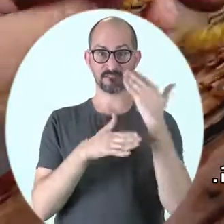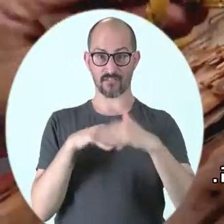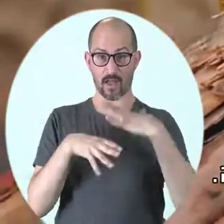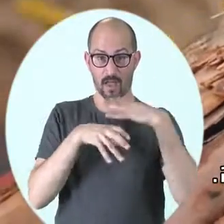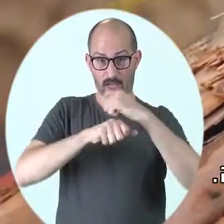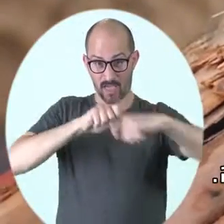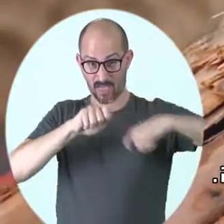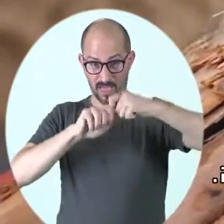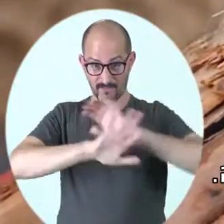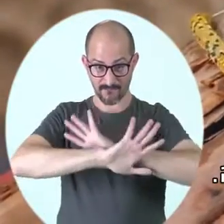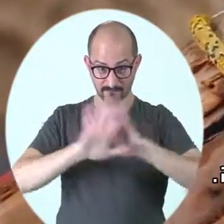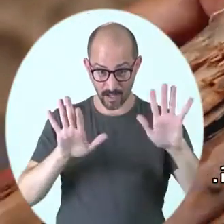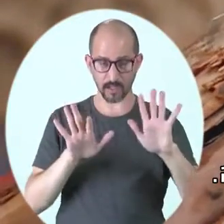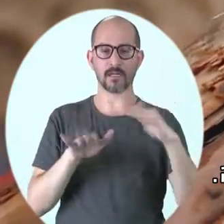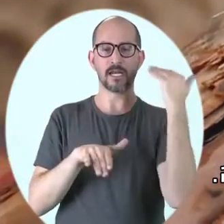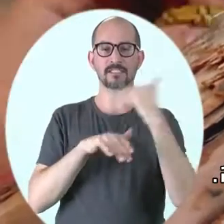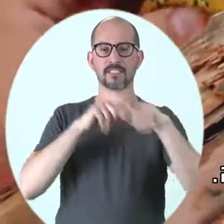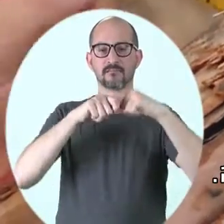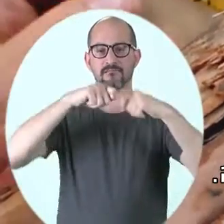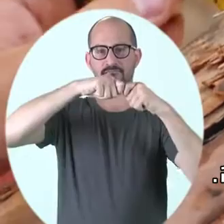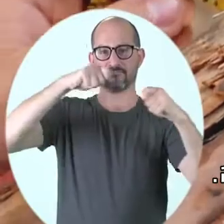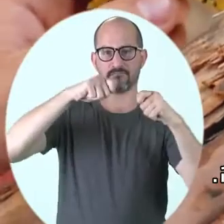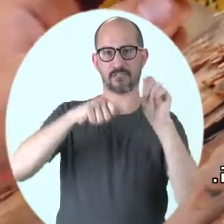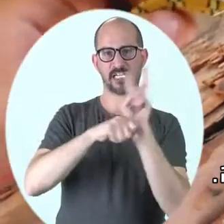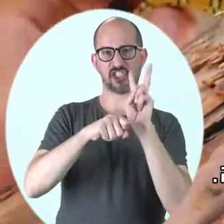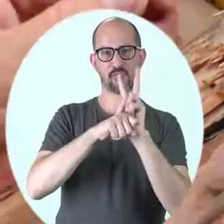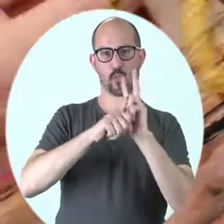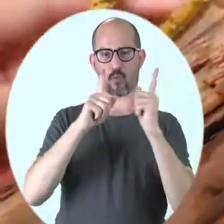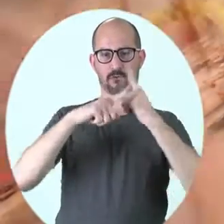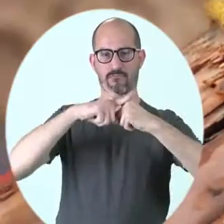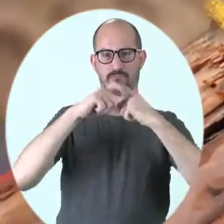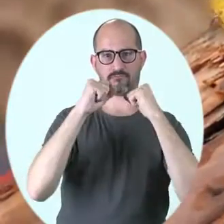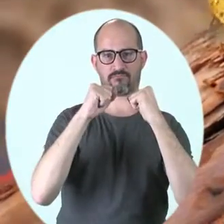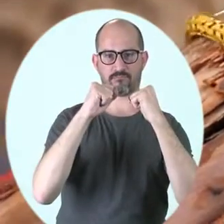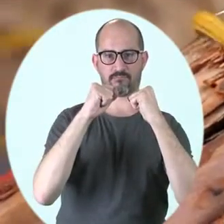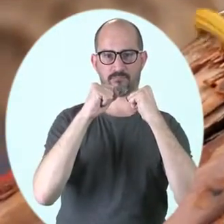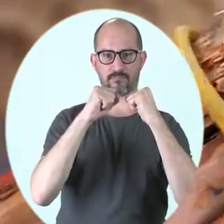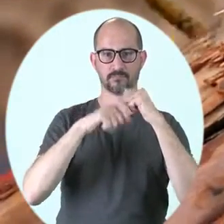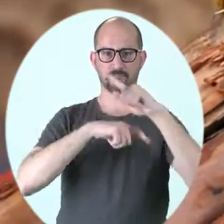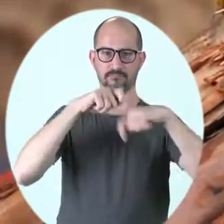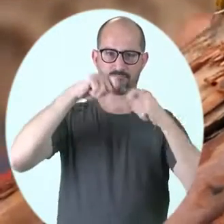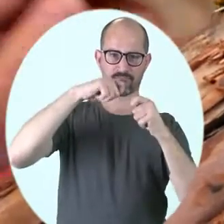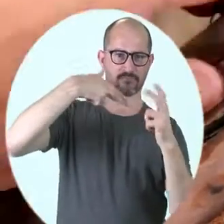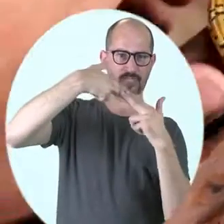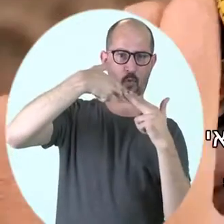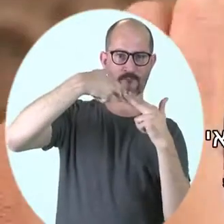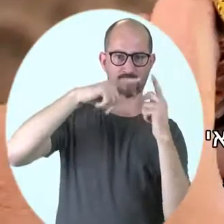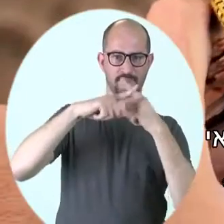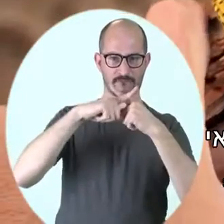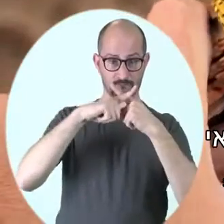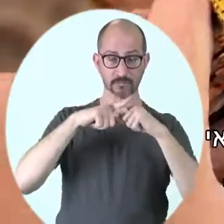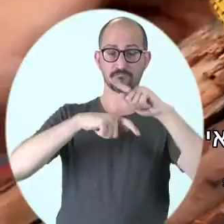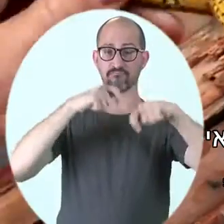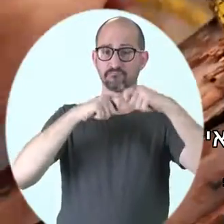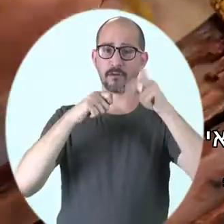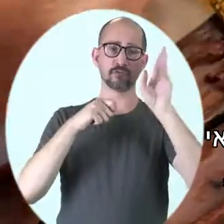לאחר שסיימנו את שלב החניקות, נסיים בקשר מוט לצורך הבטחת הכפיתה. נבצע קשר מוט בצמוד לכפיתה. נוכל ליצור